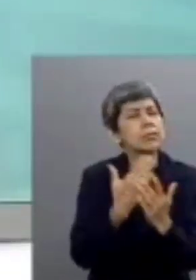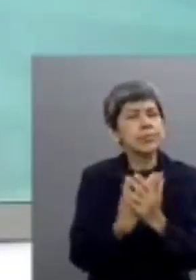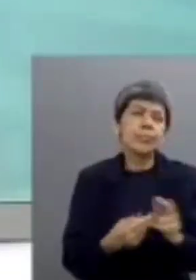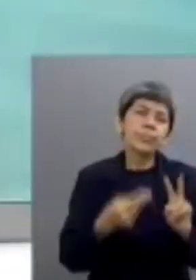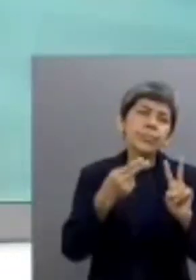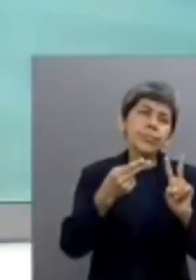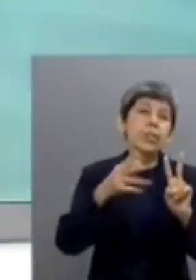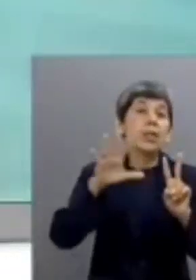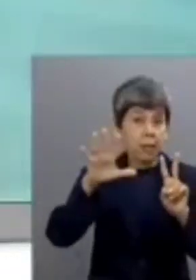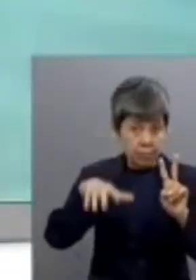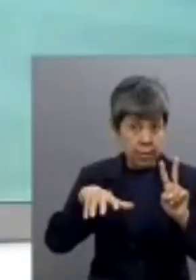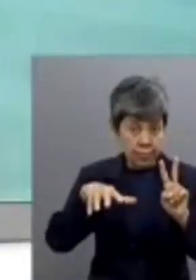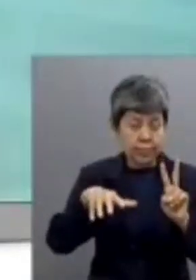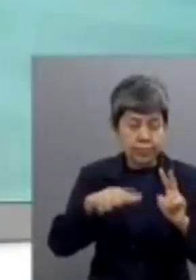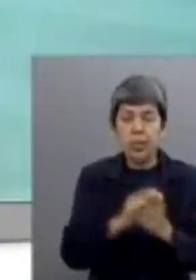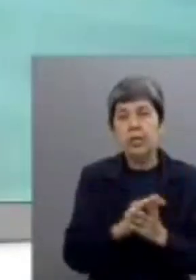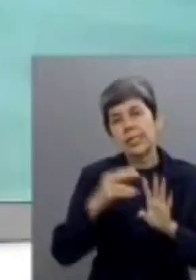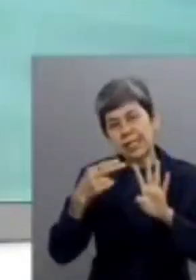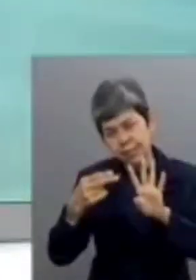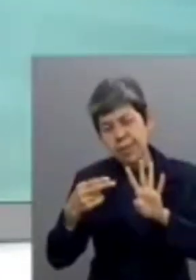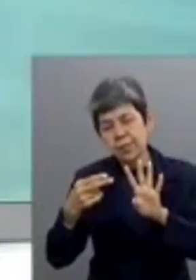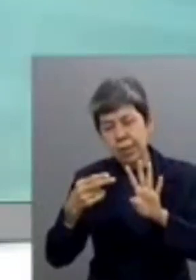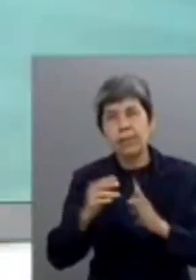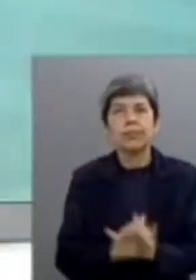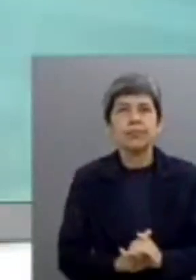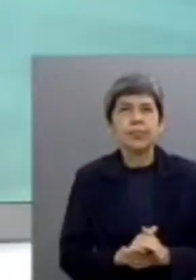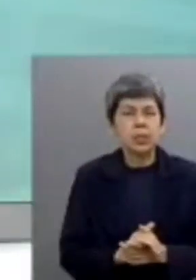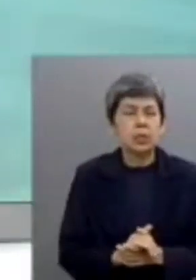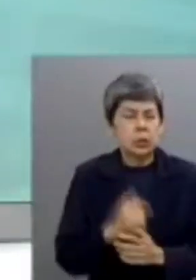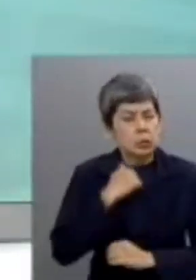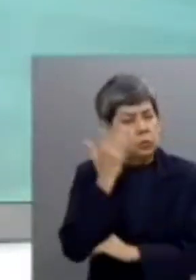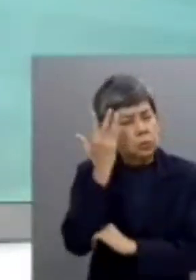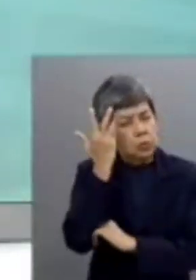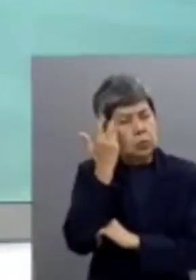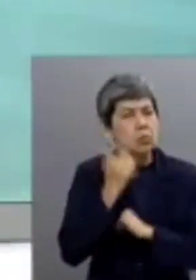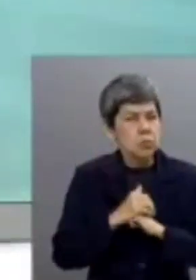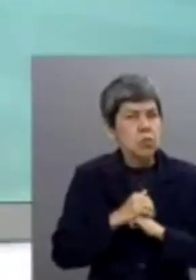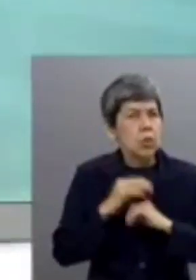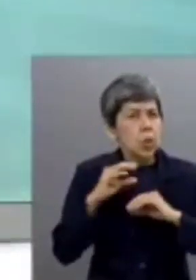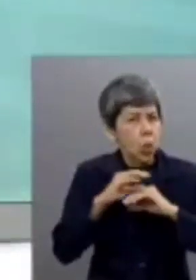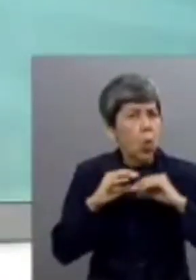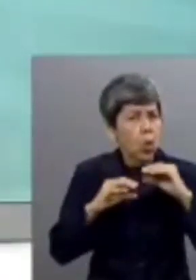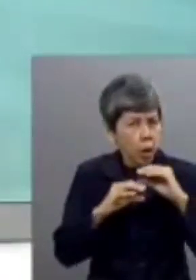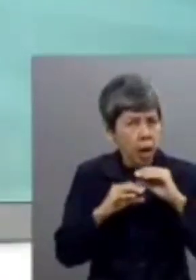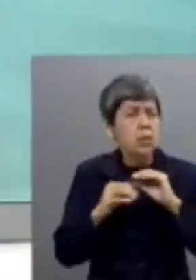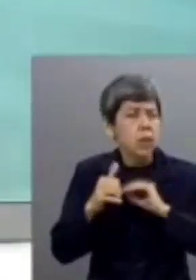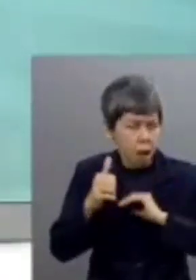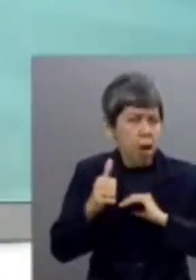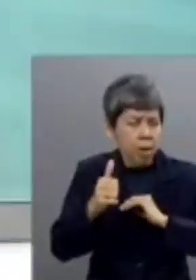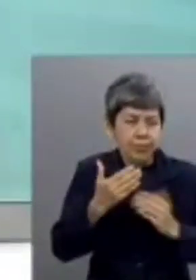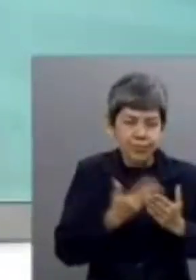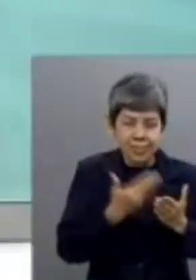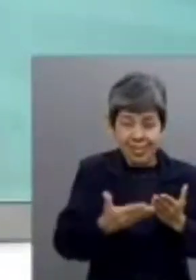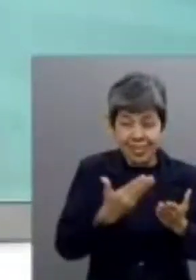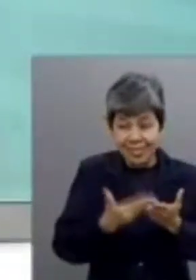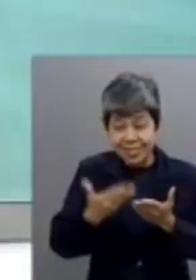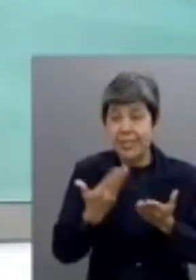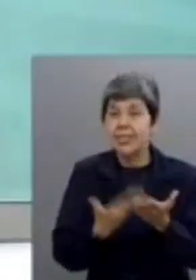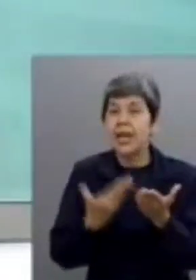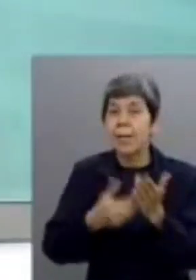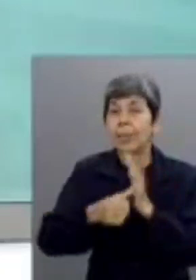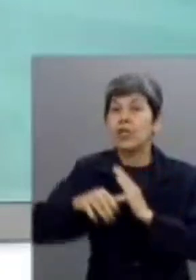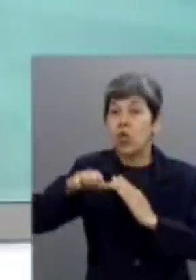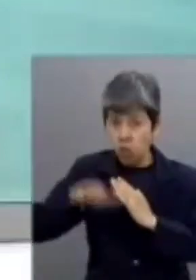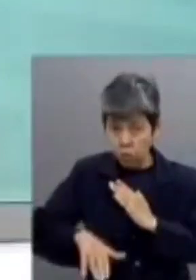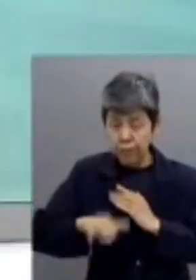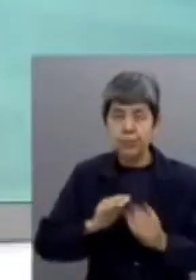คือ 15เปอร์เซ็นต์หากเราชอบเต็มจำนวน 30,000บาทจะมีสิทธิ์ได้คืนภาษีสูงสุดที่ 4,500บาทและจะมีรายได้ตั้งแต่